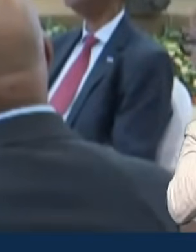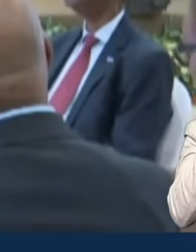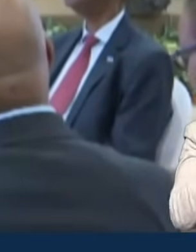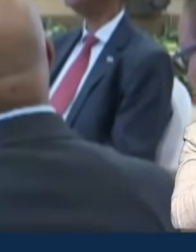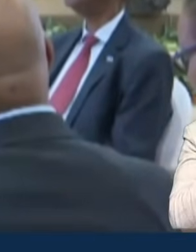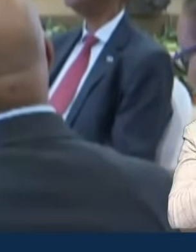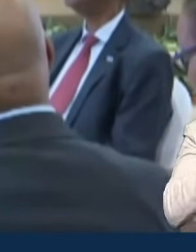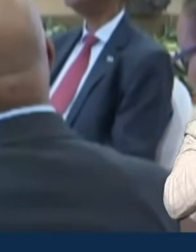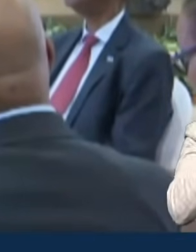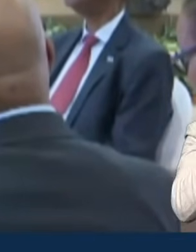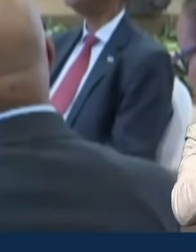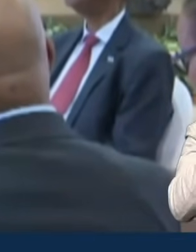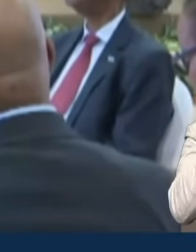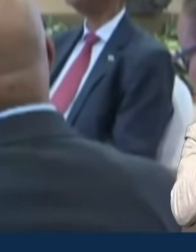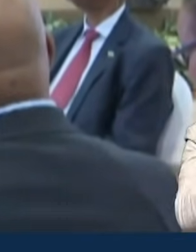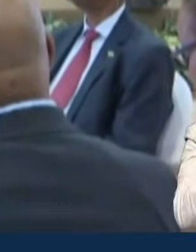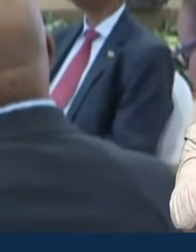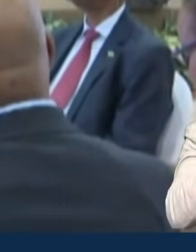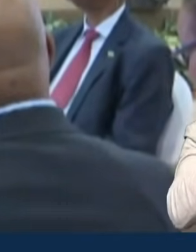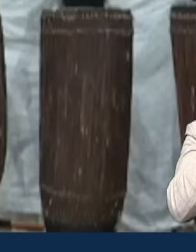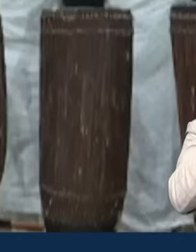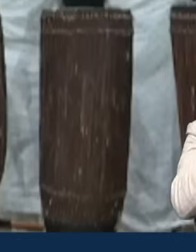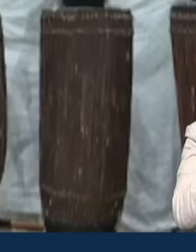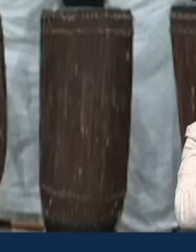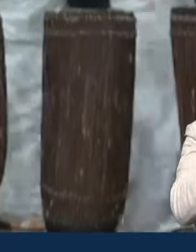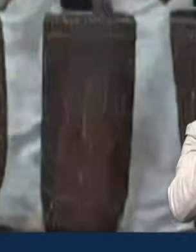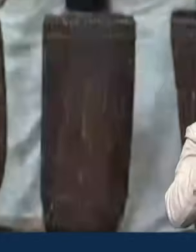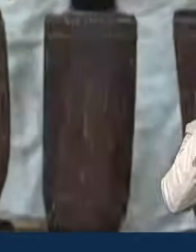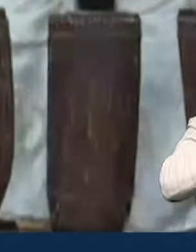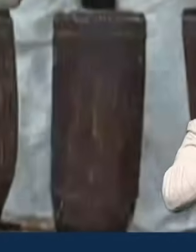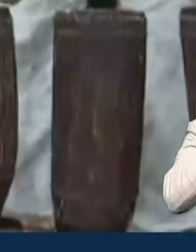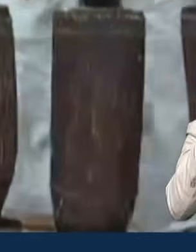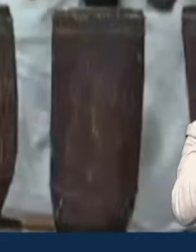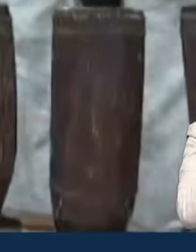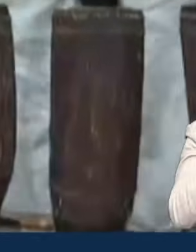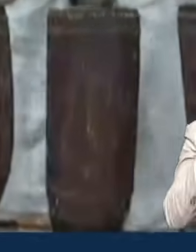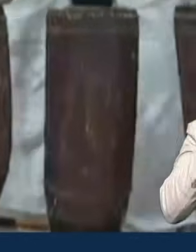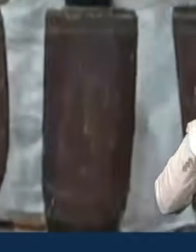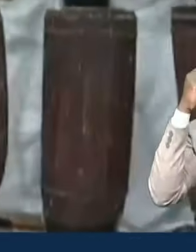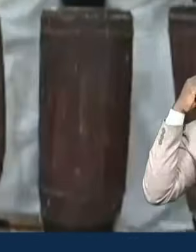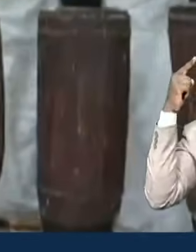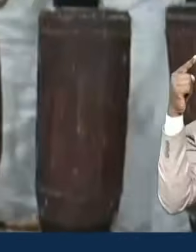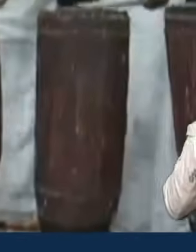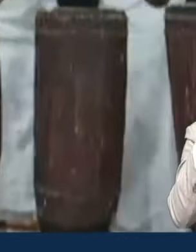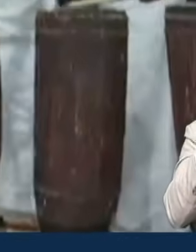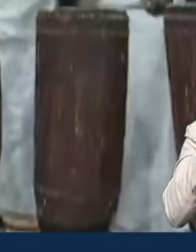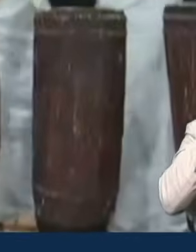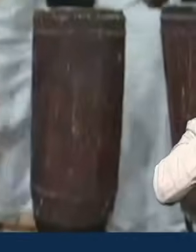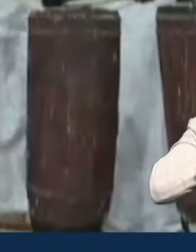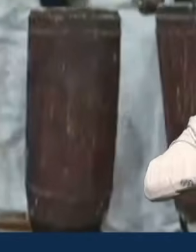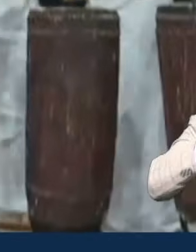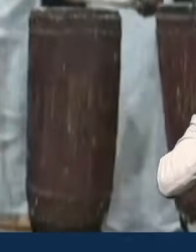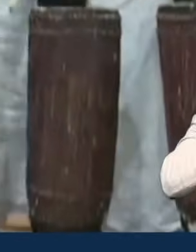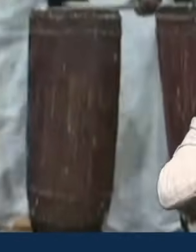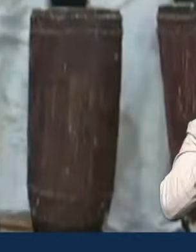6 harimo n'iya zahabu, ariko mu by'ukuri Tanzania na Kenya zanikiye izindi, ariko ngo intego y'amarushanwa kwari ubusabane abadepite